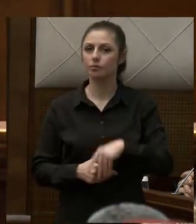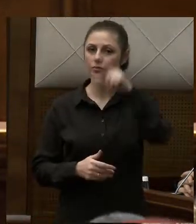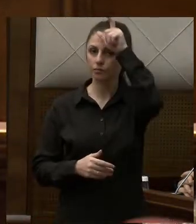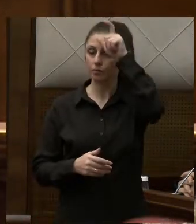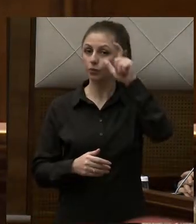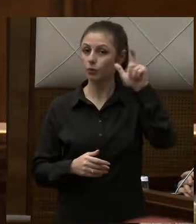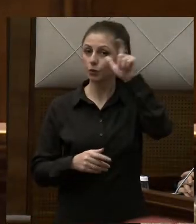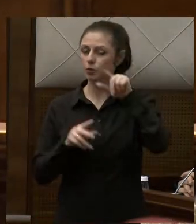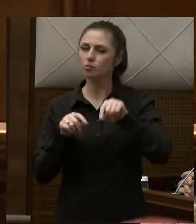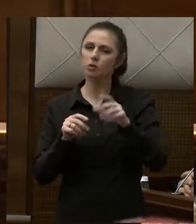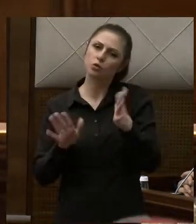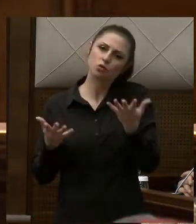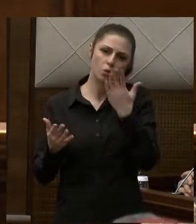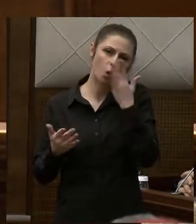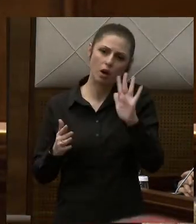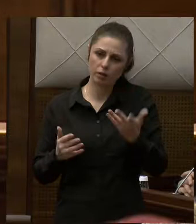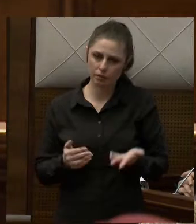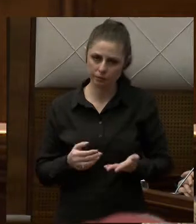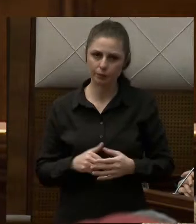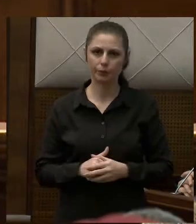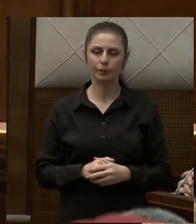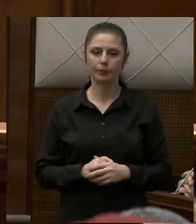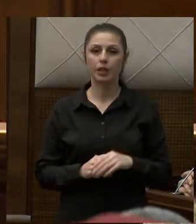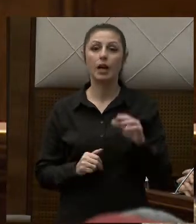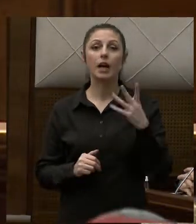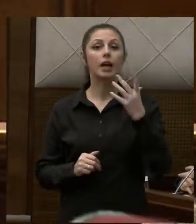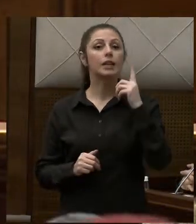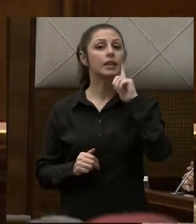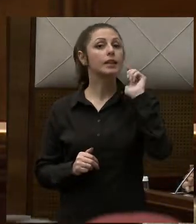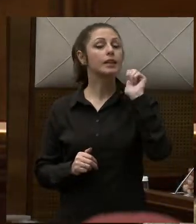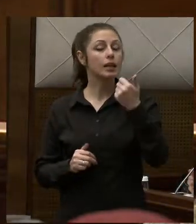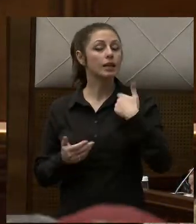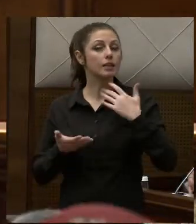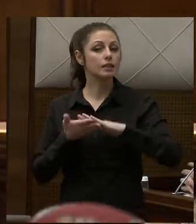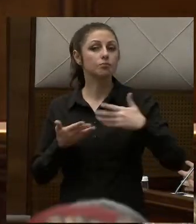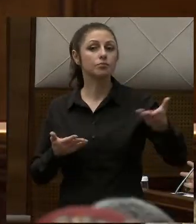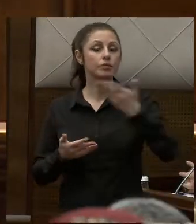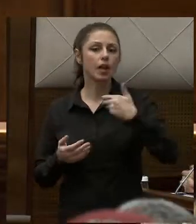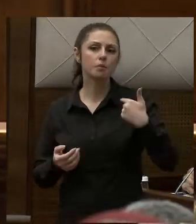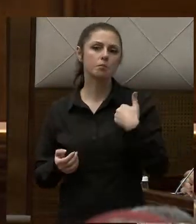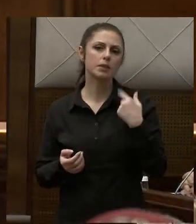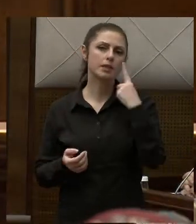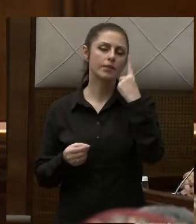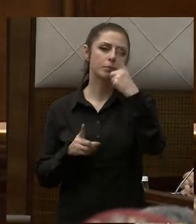Türkiye gibi bir ülkede de doğal görüyoruz. Değerli arkadaşlar, biz devletin bir